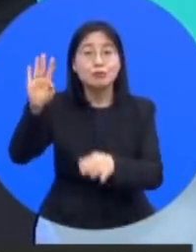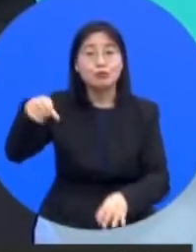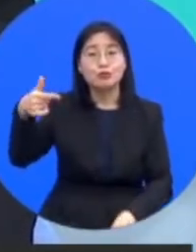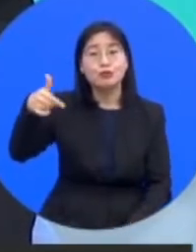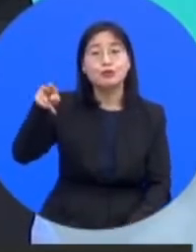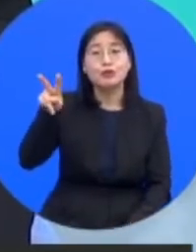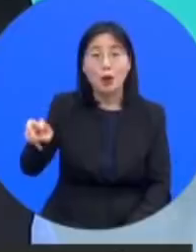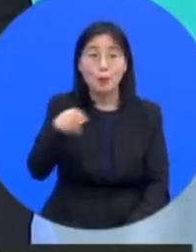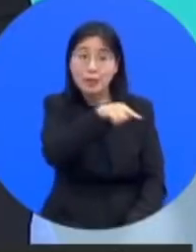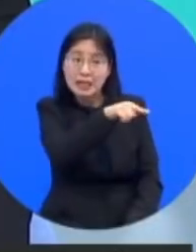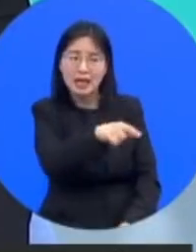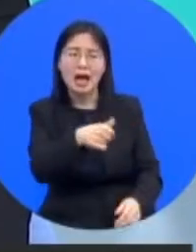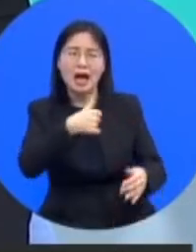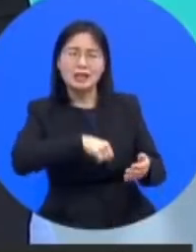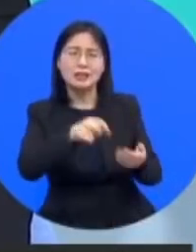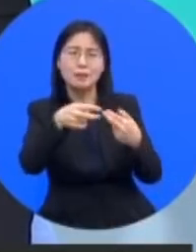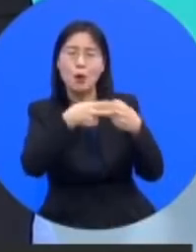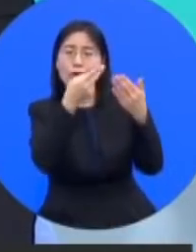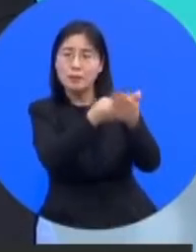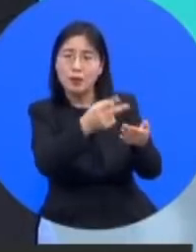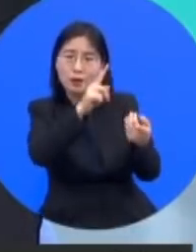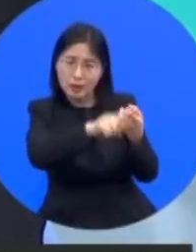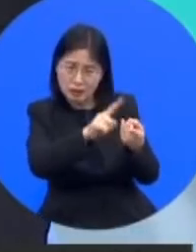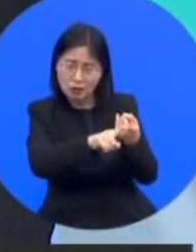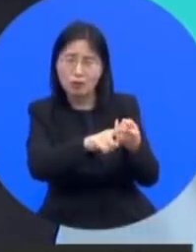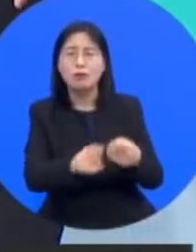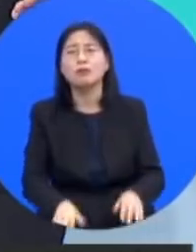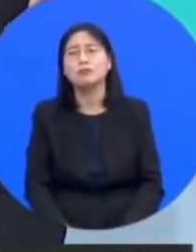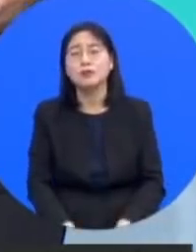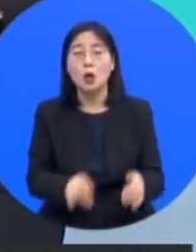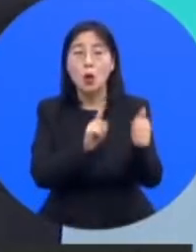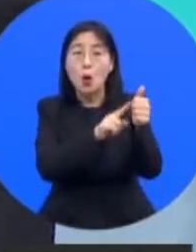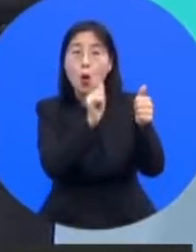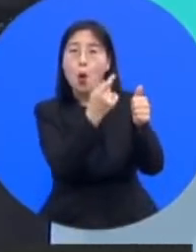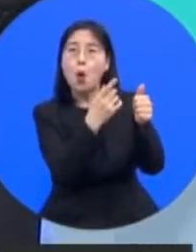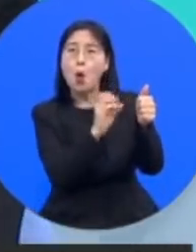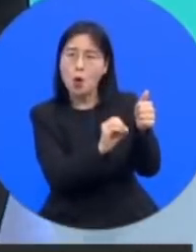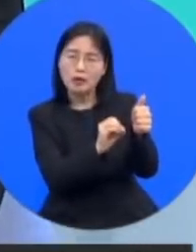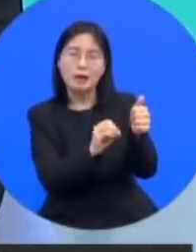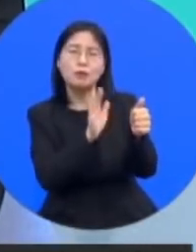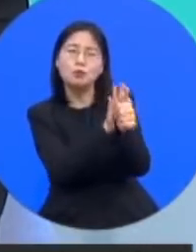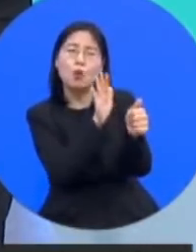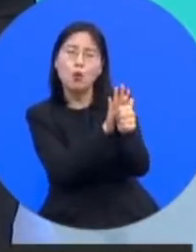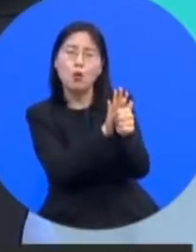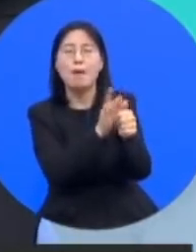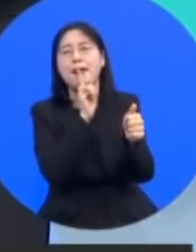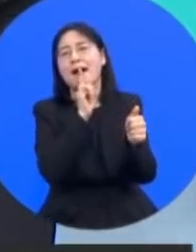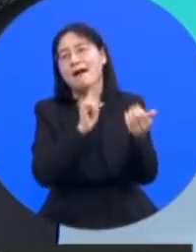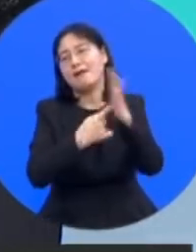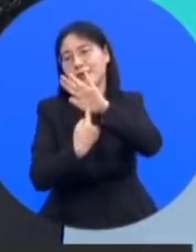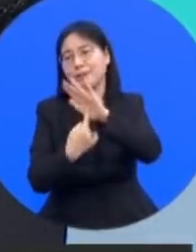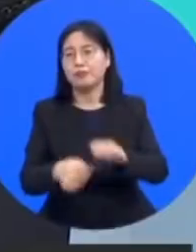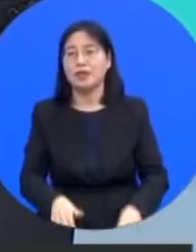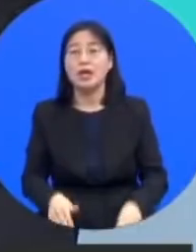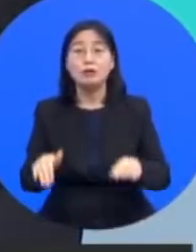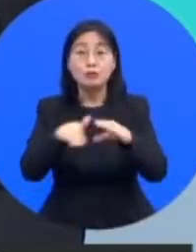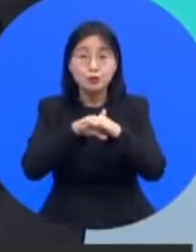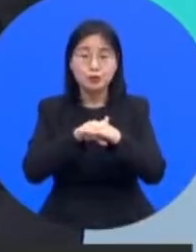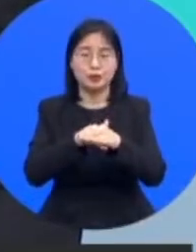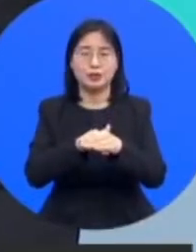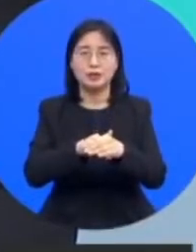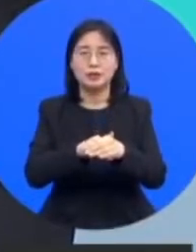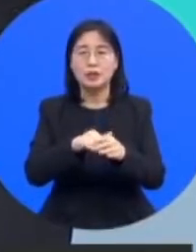관련해서 취재진들 앞에서 홍 부총리를 두둔하는 듯한 발언을 한 건데요 그러면서 요새 문제 인 정부의